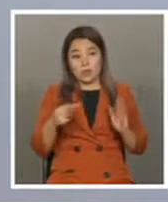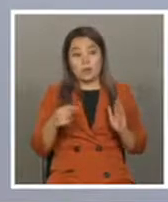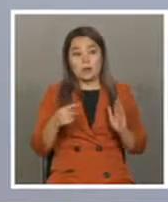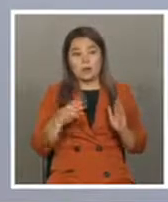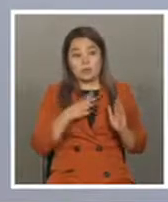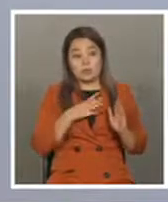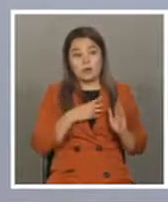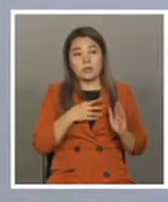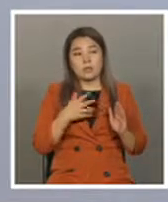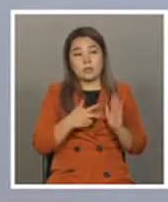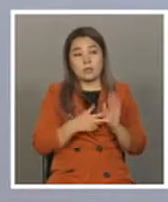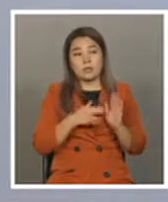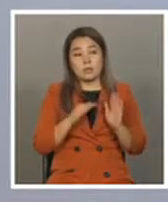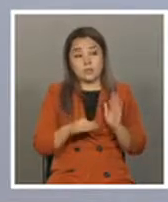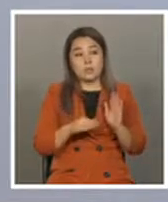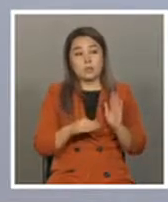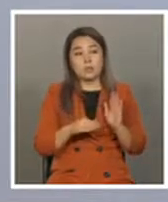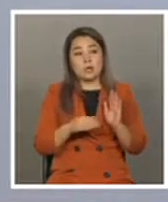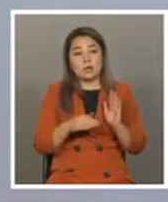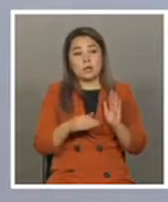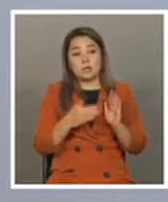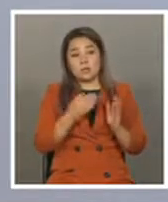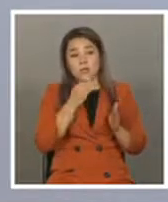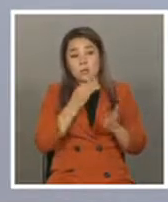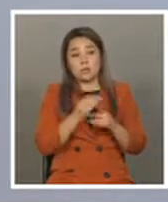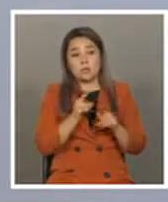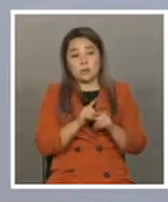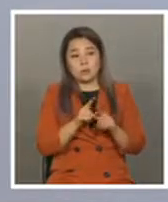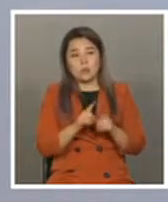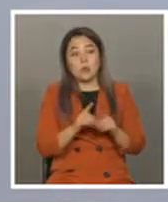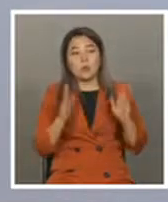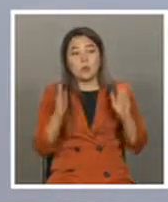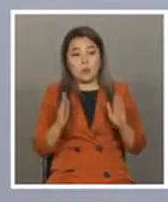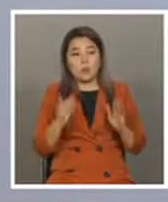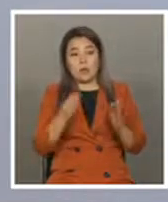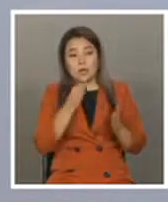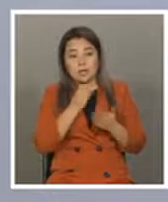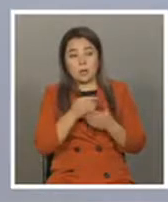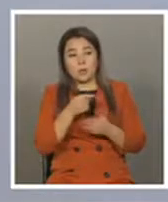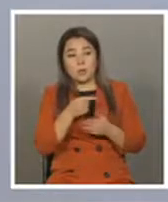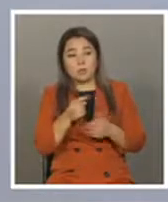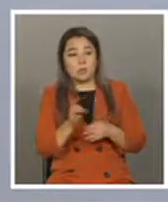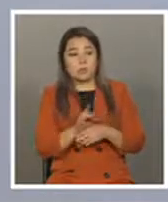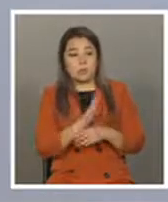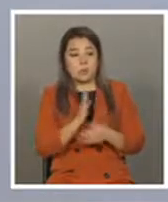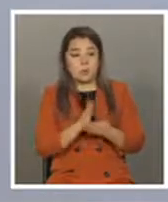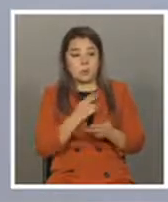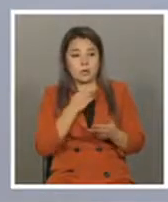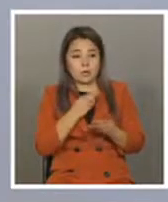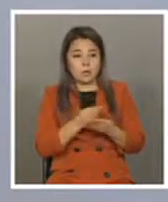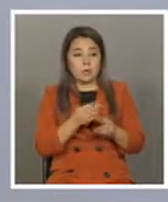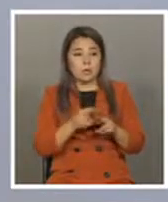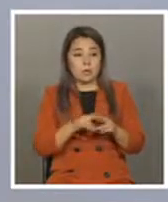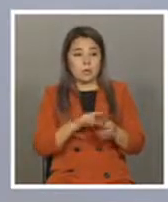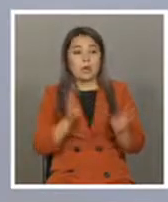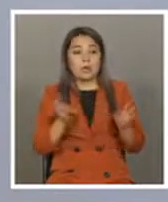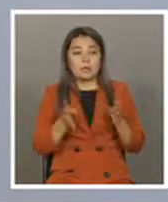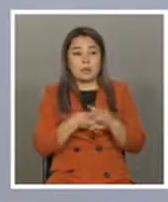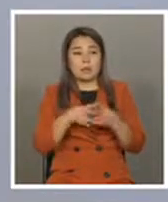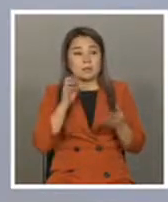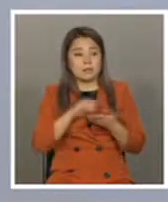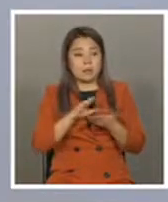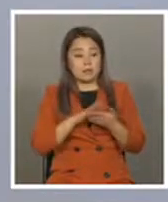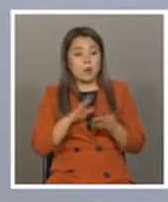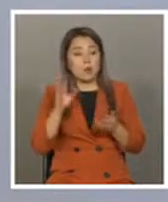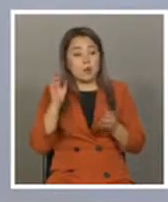8765,4 болады. Және минус 700,5-тің модулі 700,5. Және ол бізде аралас санды бірден